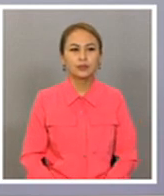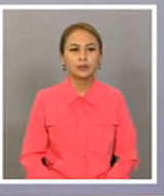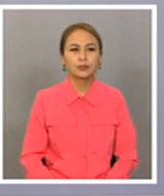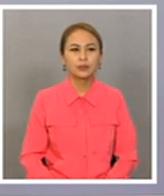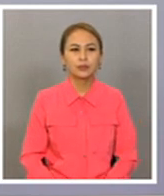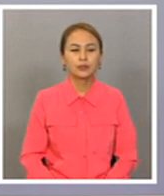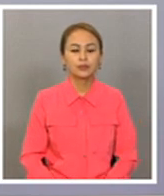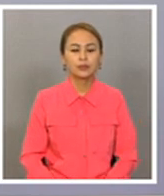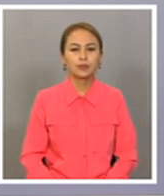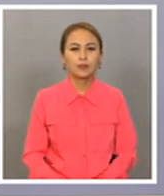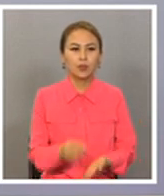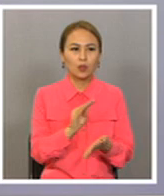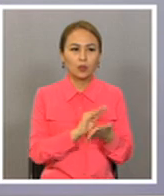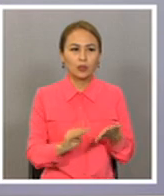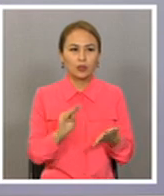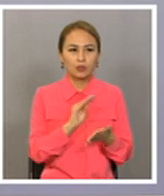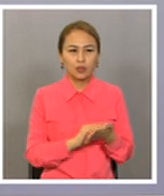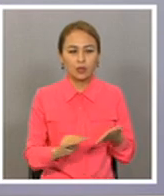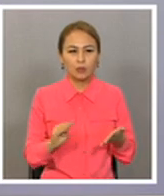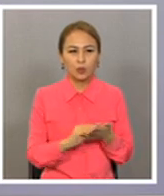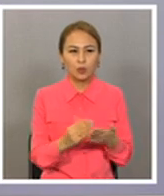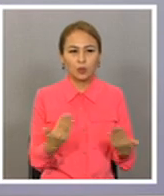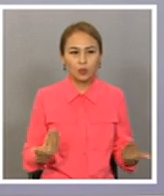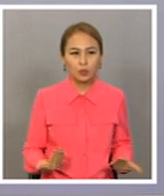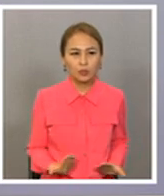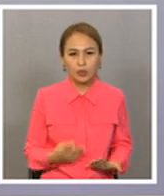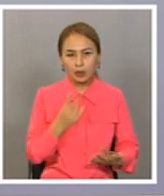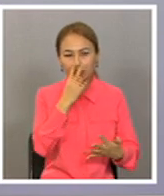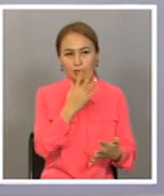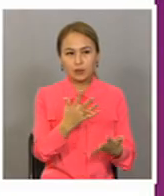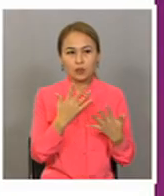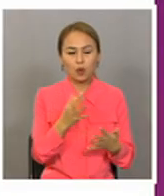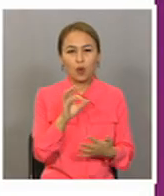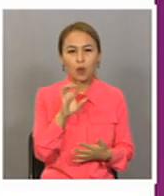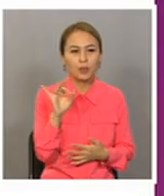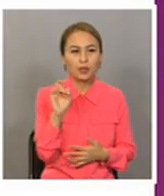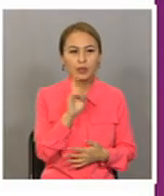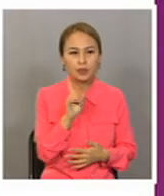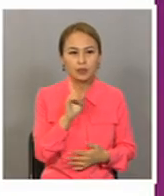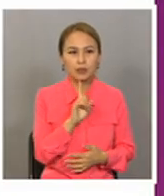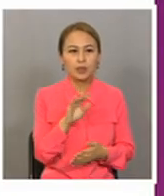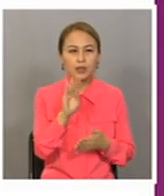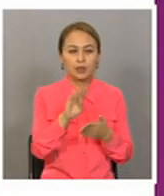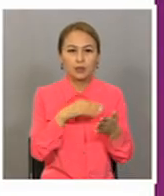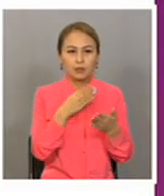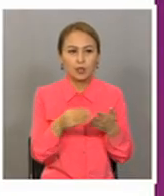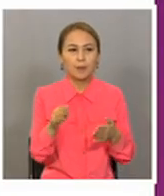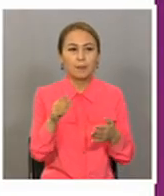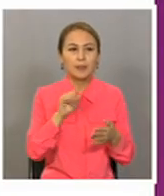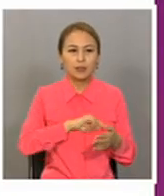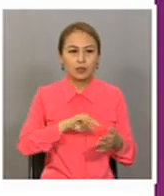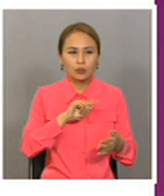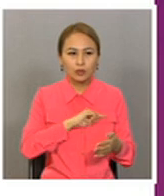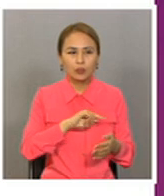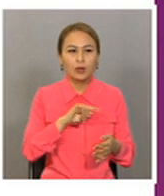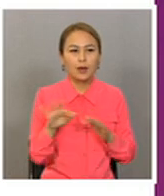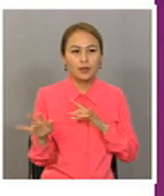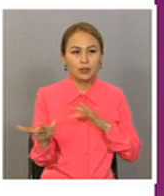аударайық. Көркем шығарма өмір айнасы. Образ кескін кейпі, мінез